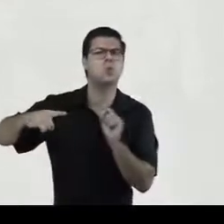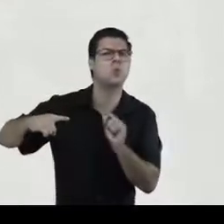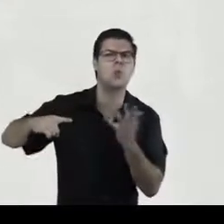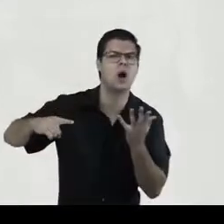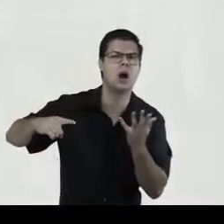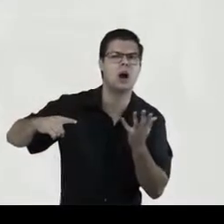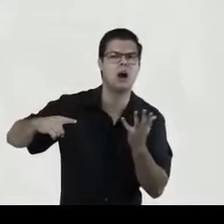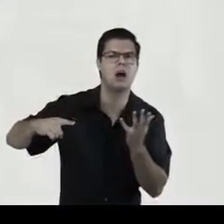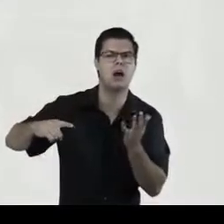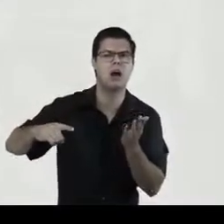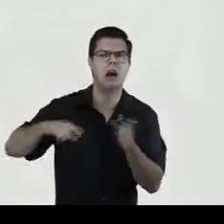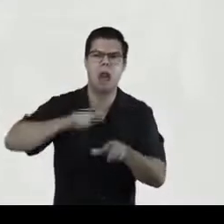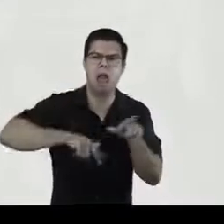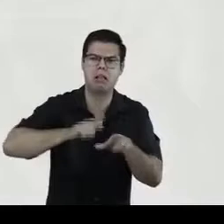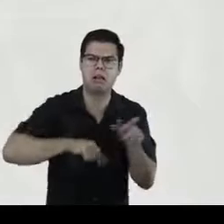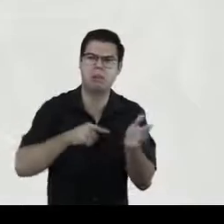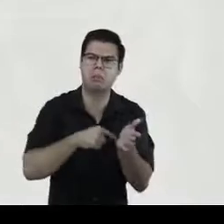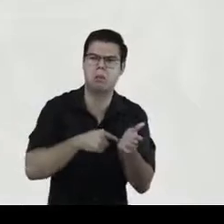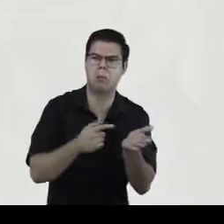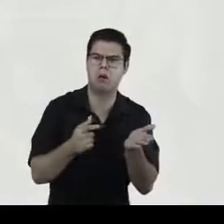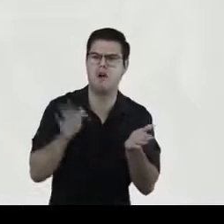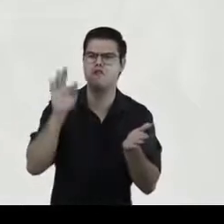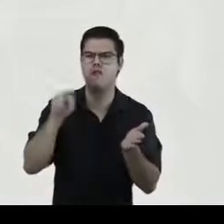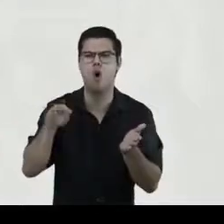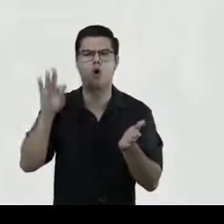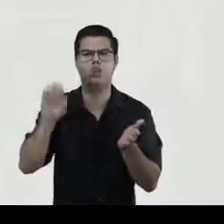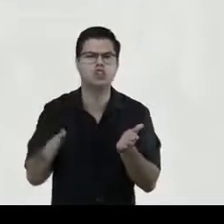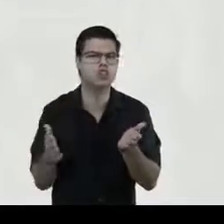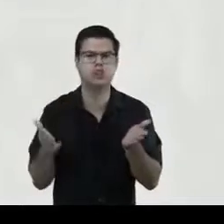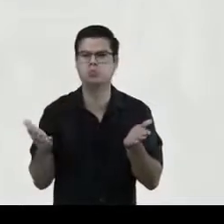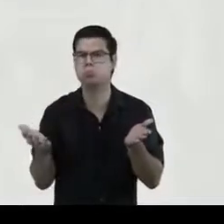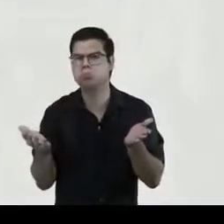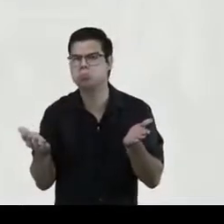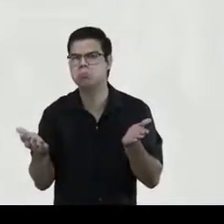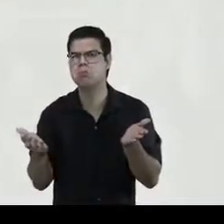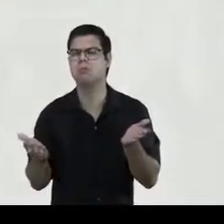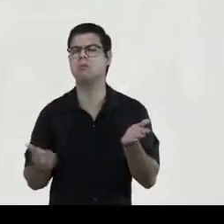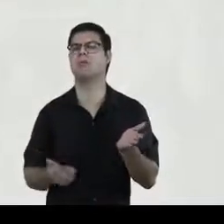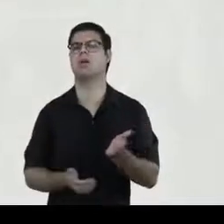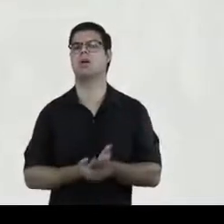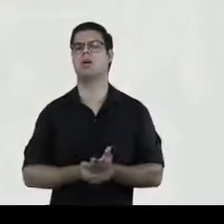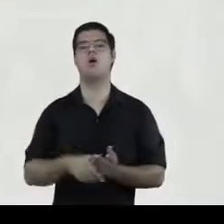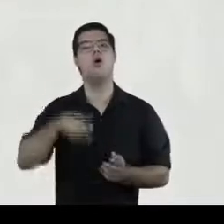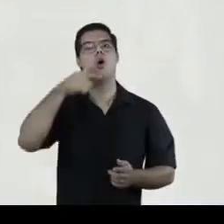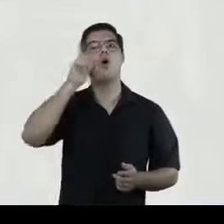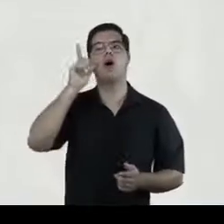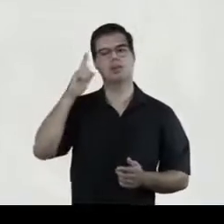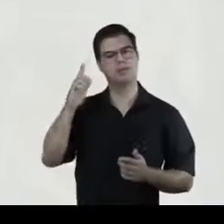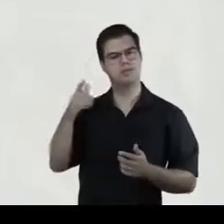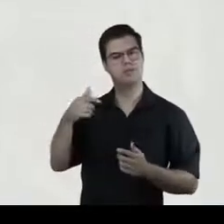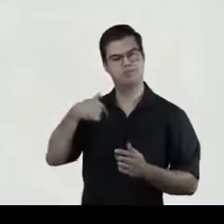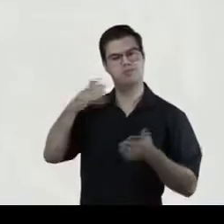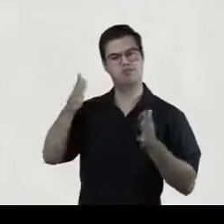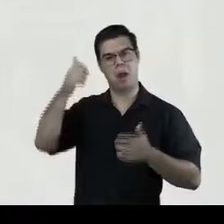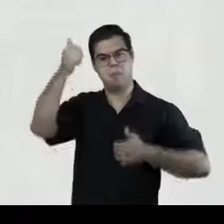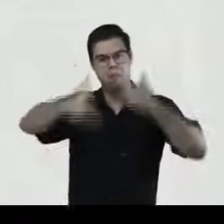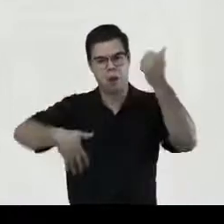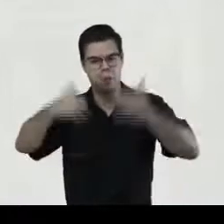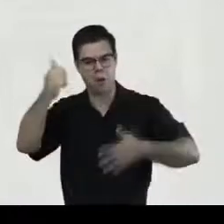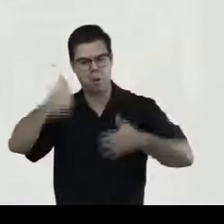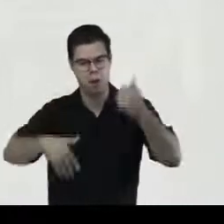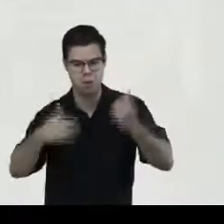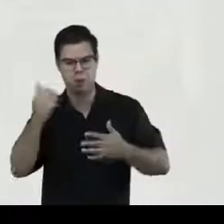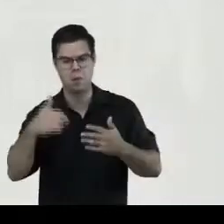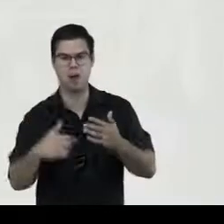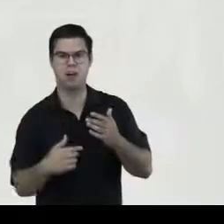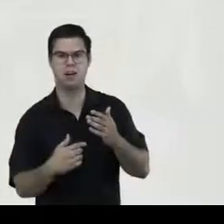dieses Bild, das hatte ich gestern auch schon nochmal ansehen, es ist